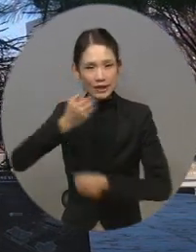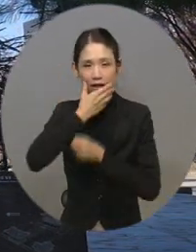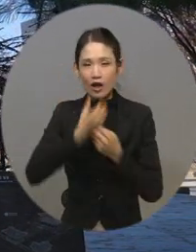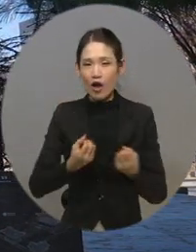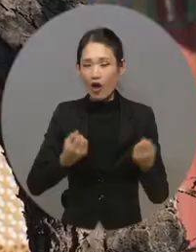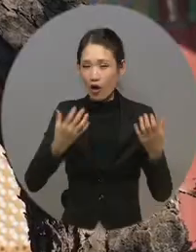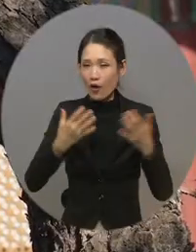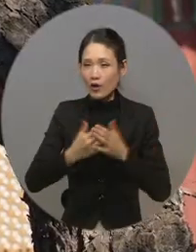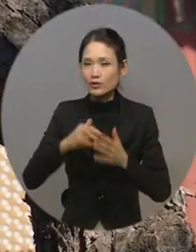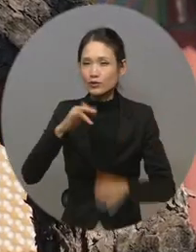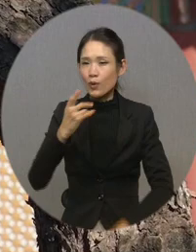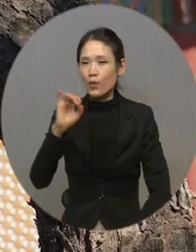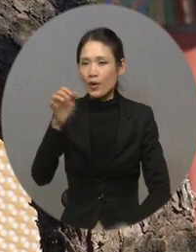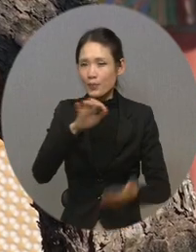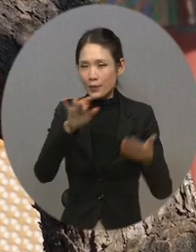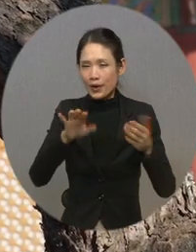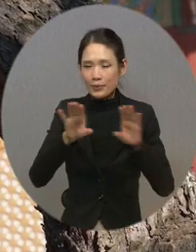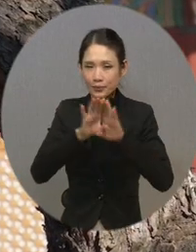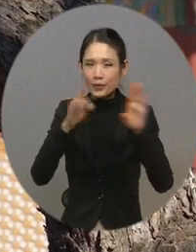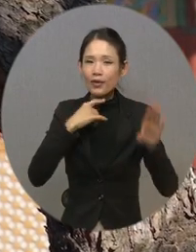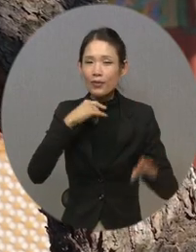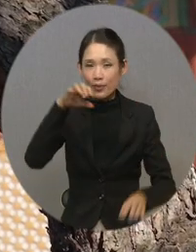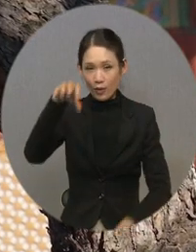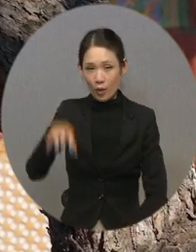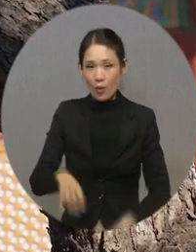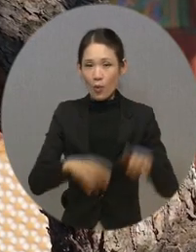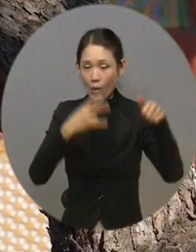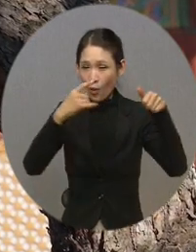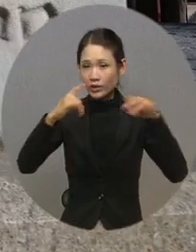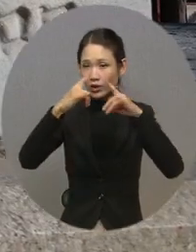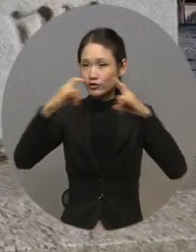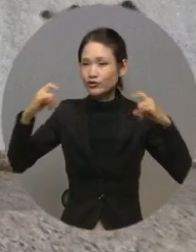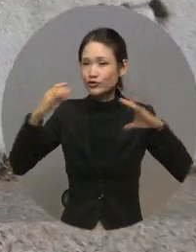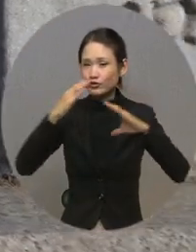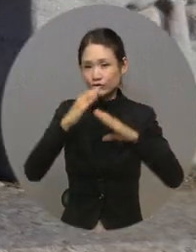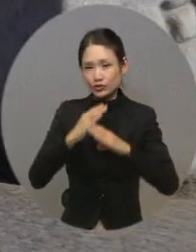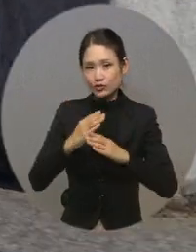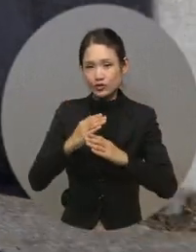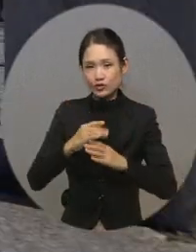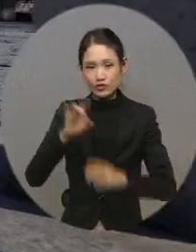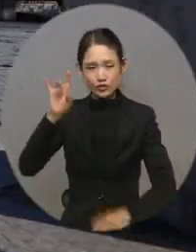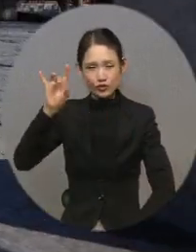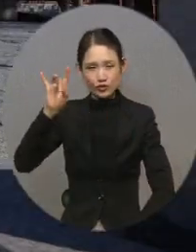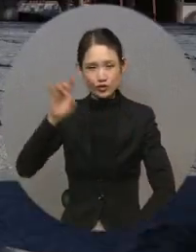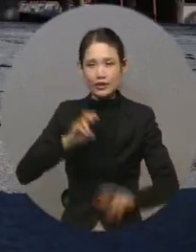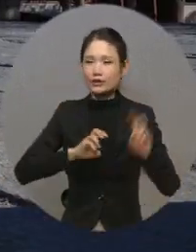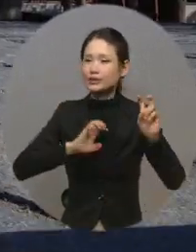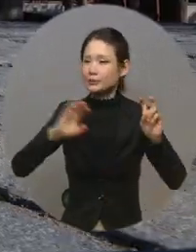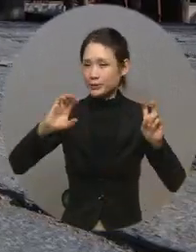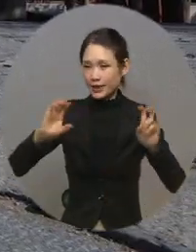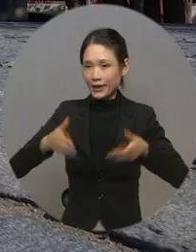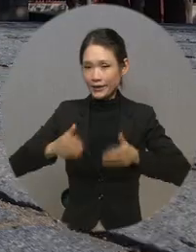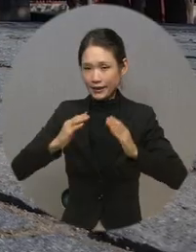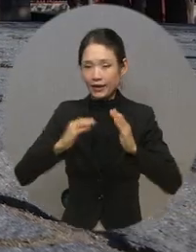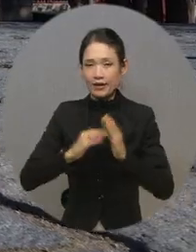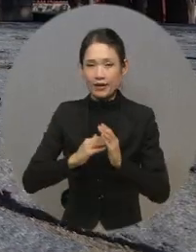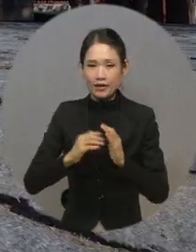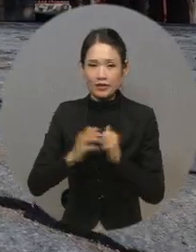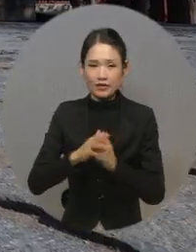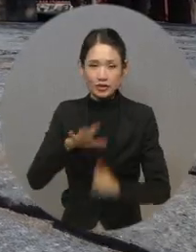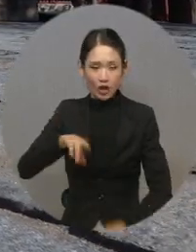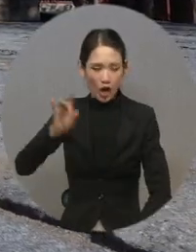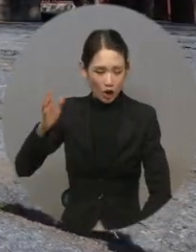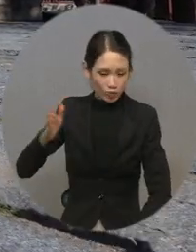곳입니다. 조선의 5대궁 정전 중 유일하게 20세기에 창건했으며 처음부터 조선